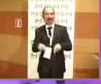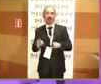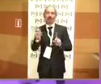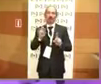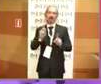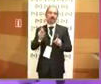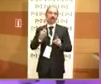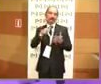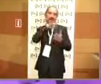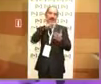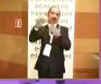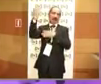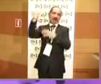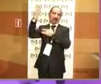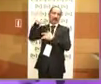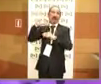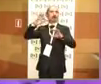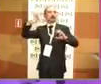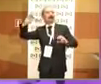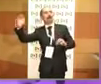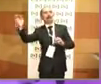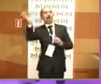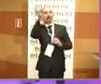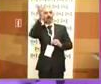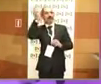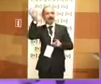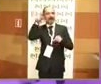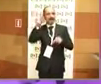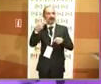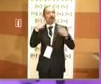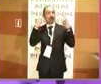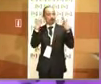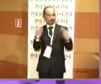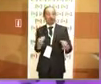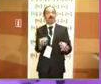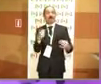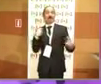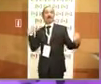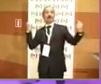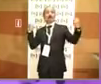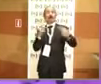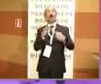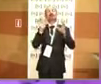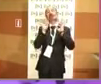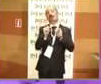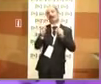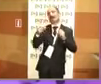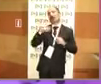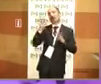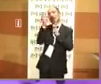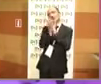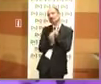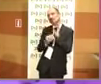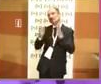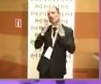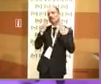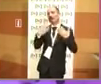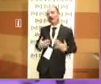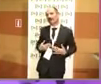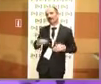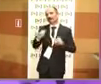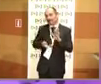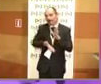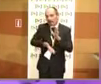non è antico, ma è modernissimo e va incontro alla condizione umana dire che dobbiamo